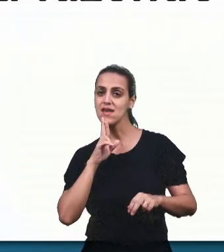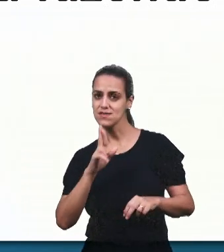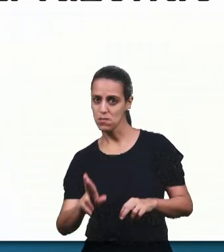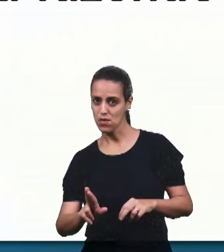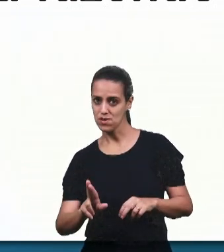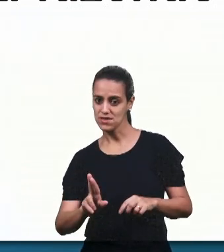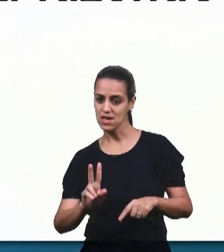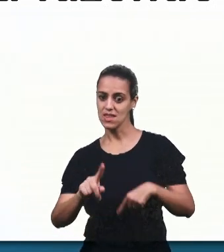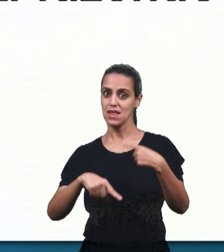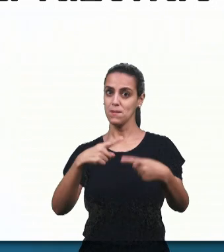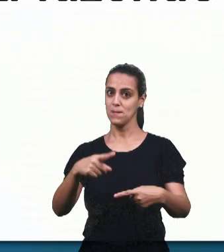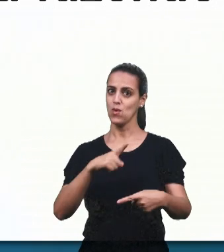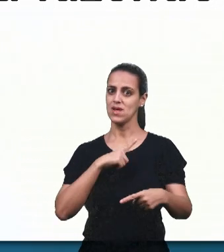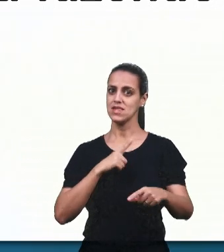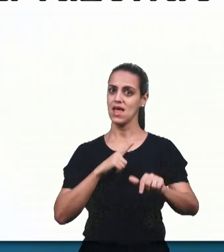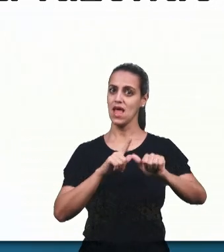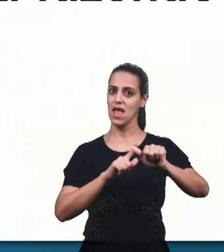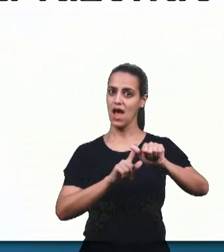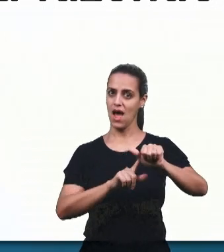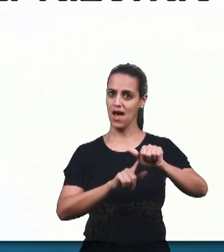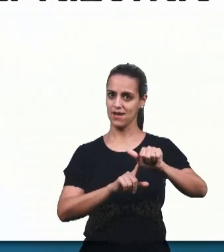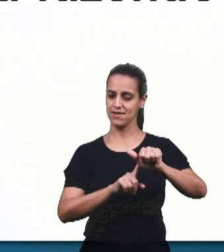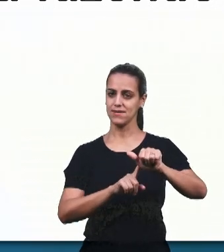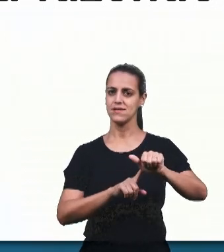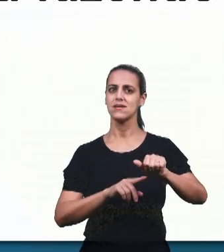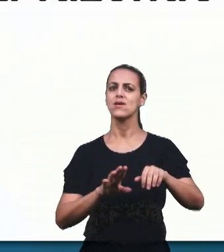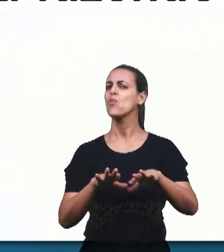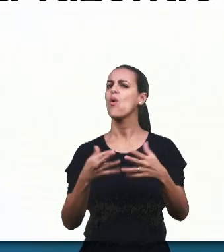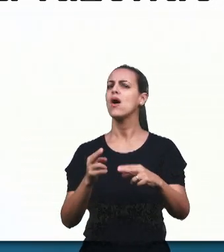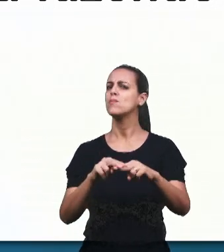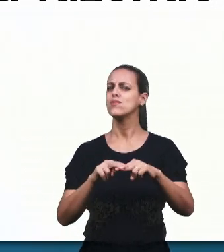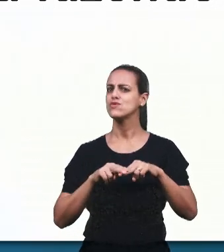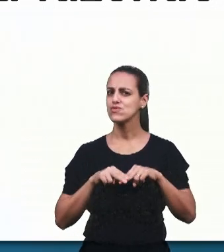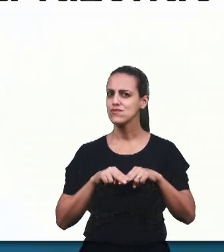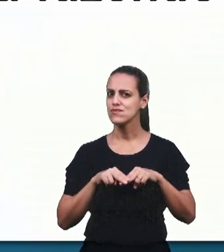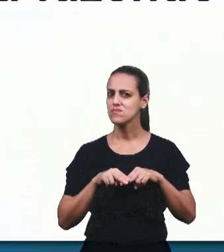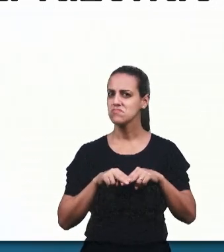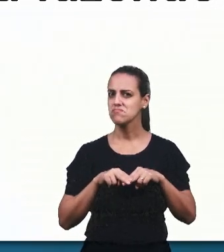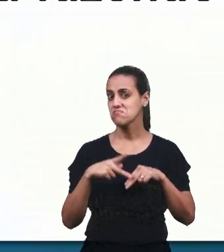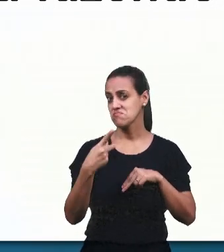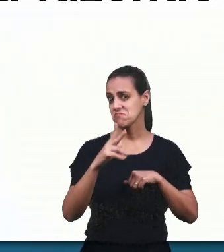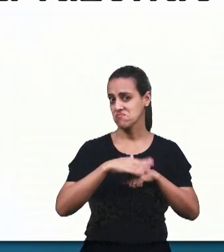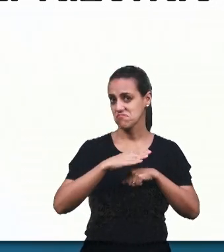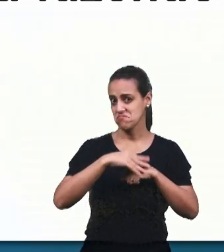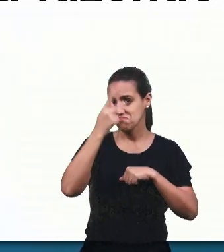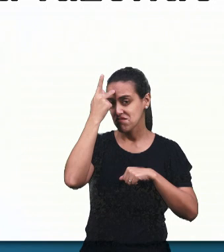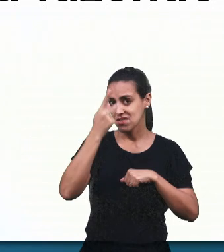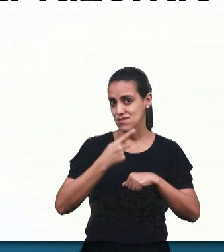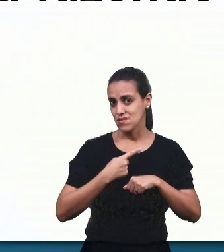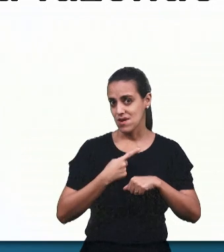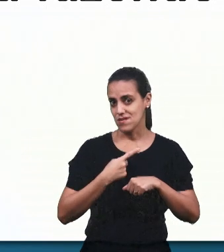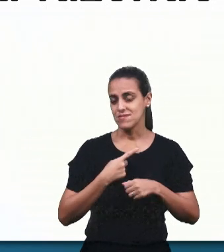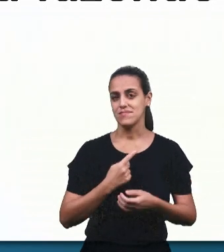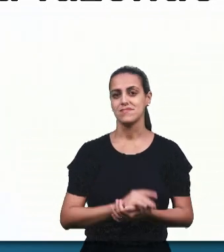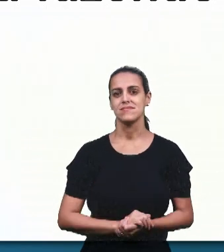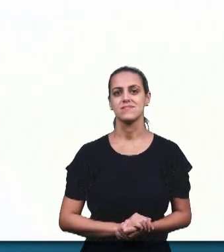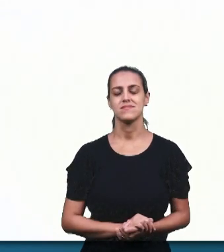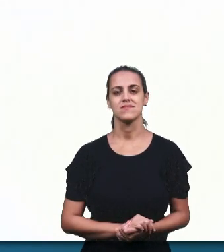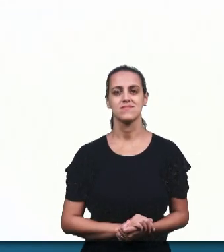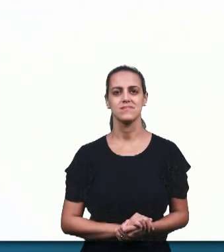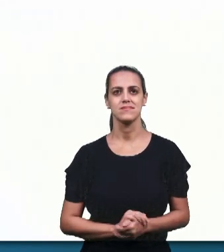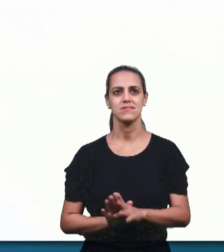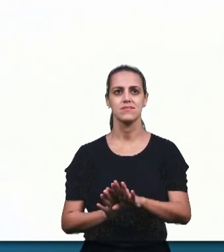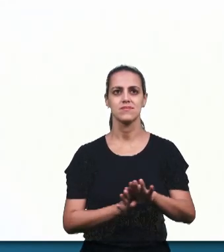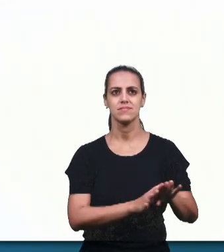vous présentez, la lettre A, c'est la question. Pour quelle raison? Donc, une raison personnelle selon la question donnée à la question